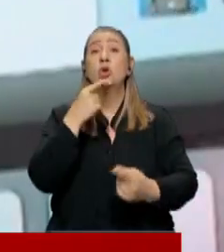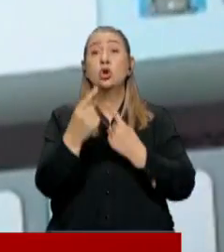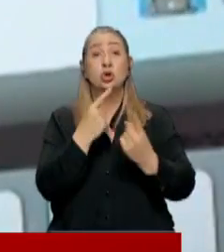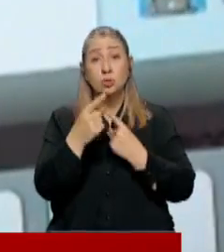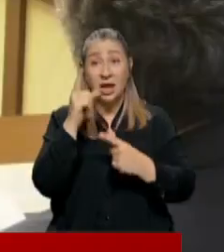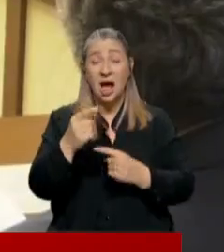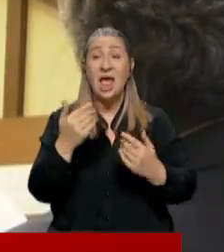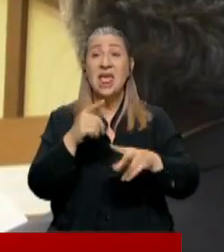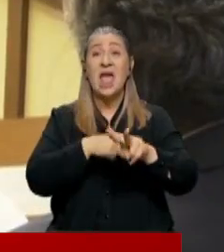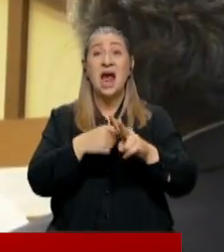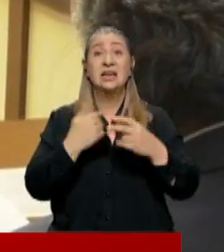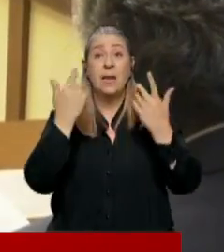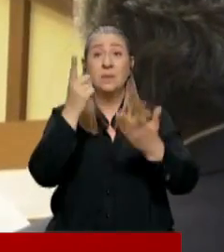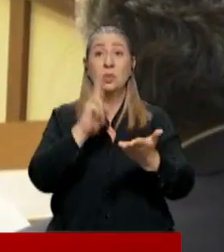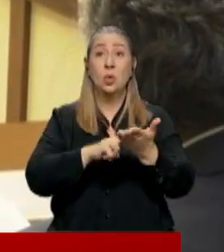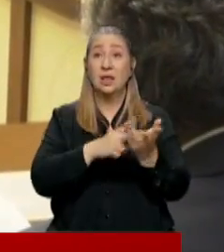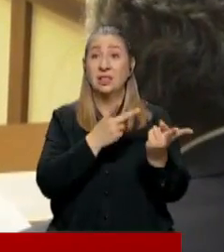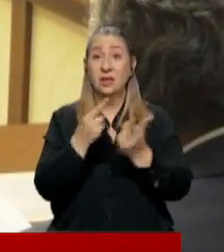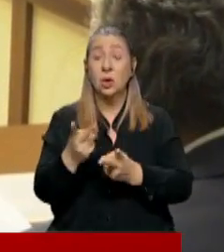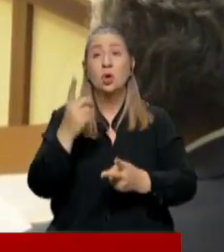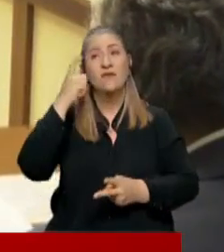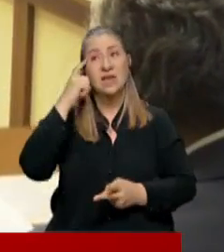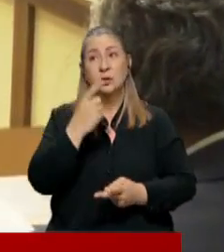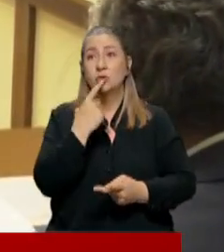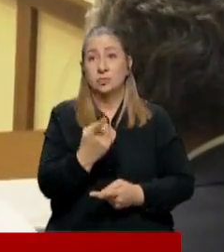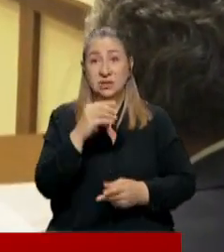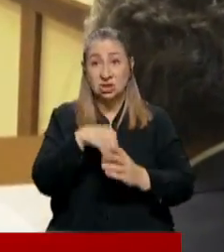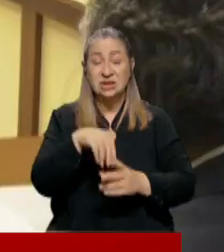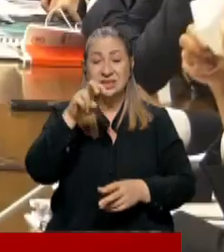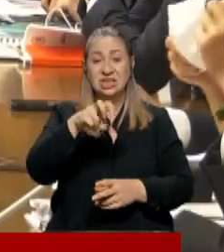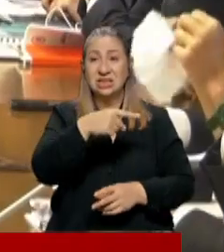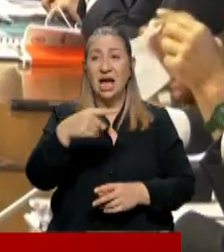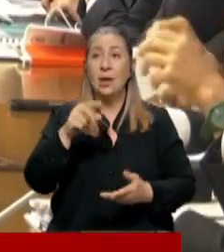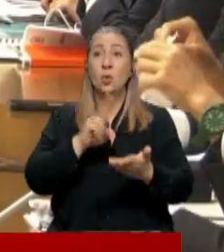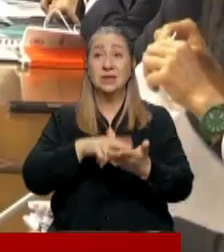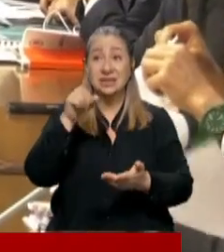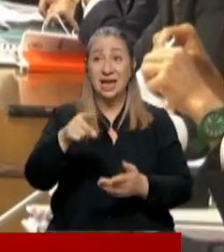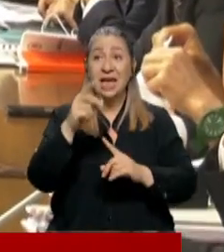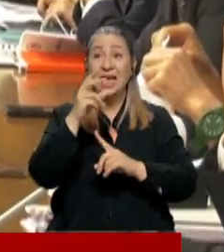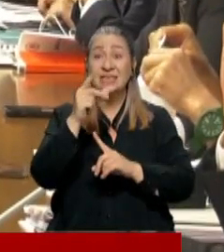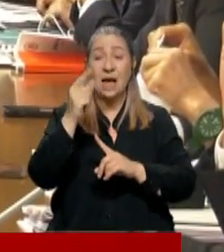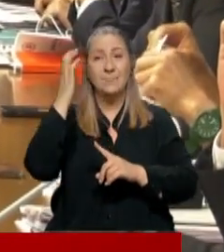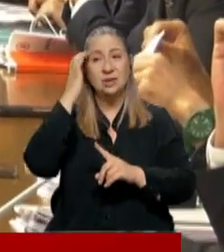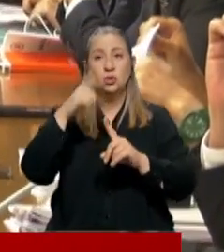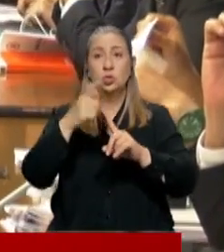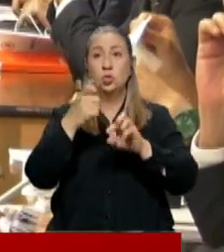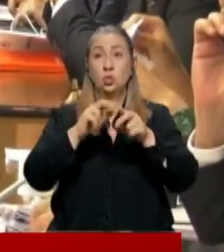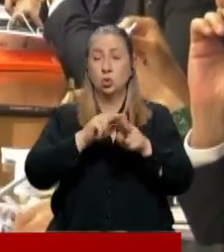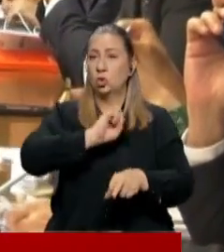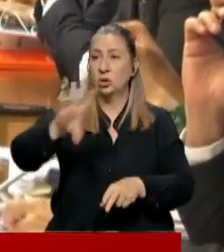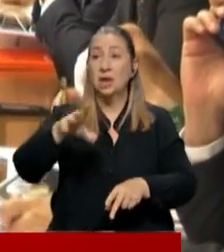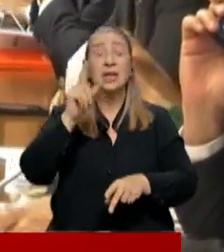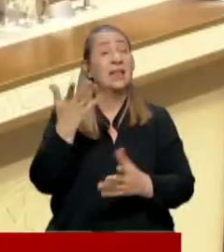görüşmelerine Yargıtay'dan da bir üye davet edildi görüş bildirmesi için. 8. Daire üyesi İhsan Baştürk gönderildi.